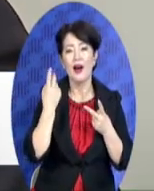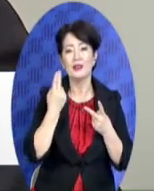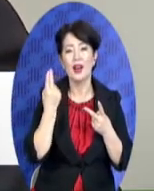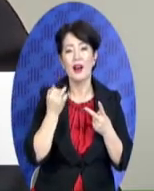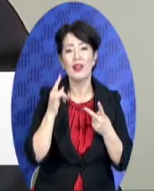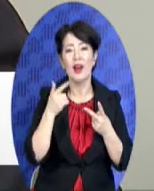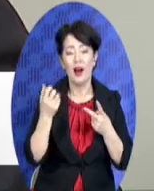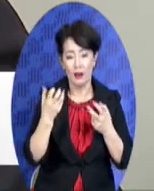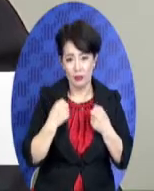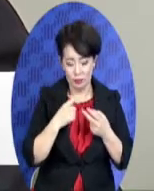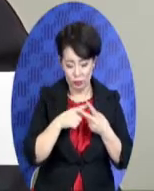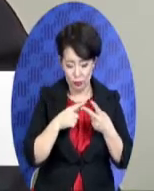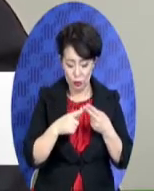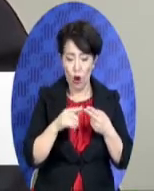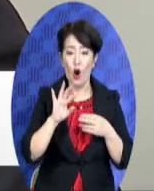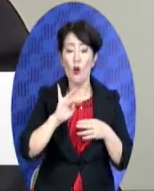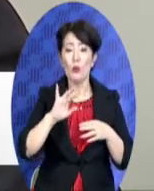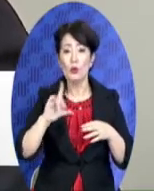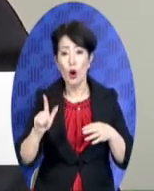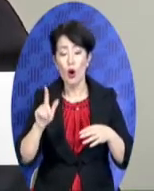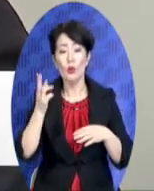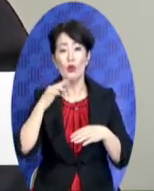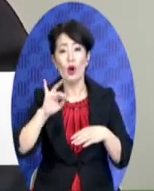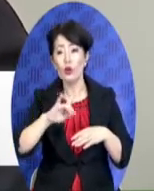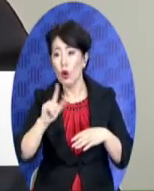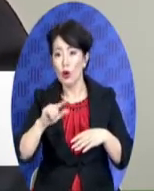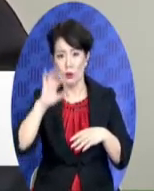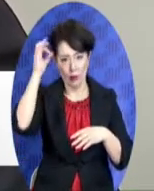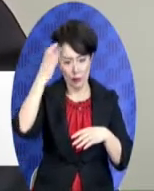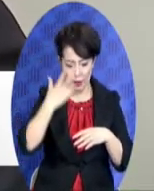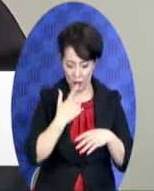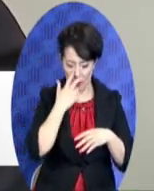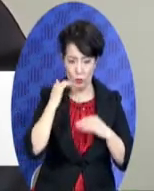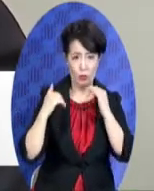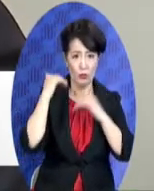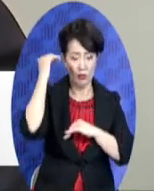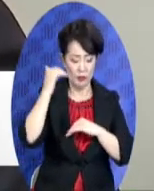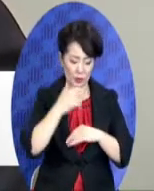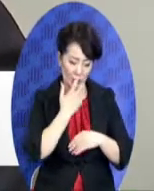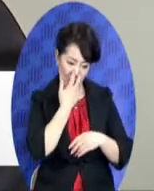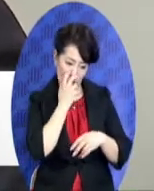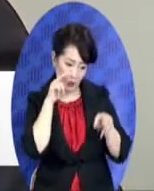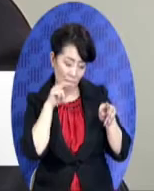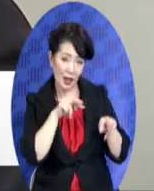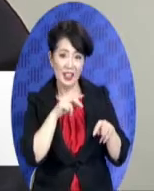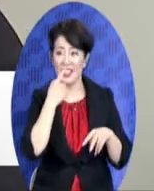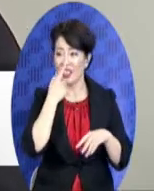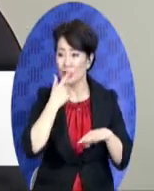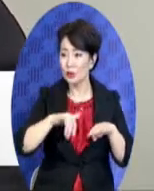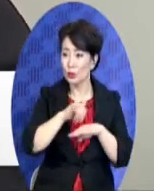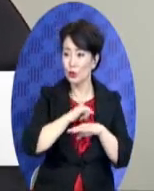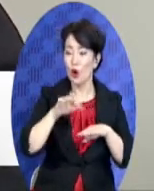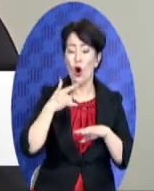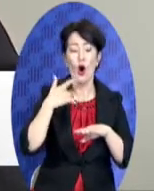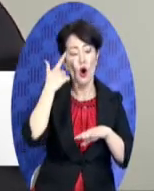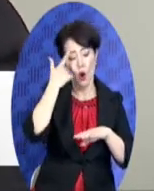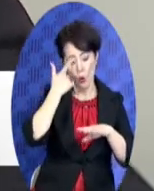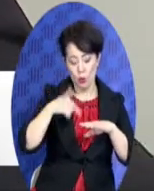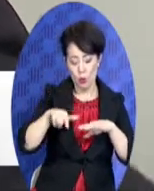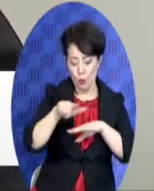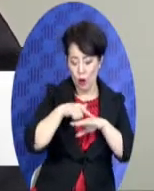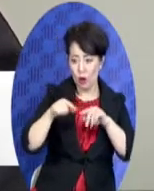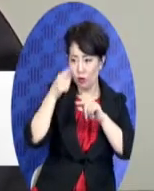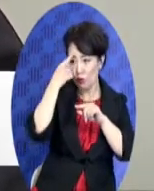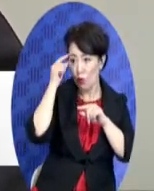нутгаар бол нарны эрчимчлэлт маш өндөр байдаг. Энэ нь бас юугаар ажиллаж байгаа гэхээр бүгд нарын хектар тус бол Өвөр Монголын газар нутаг, манайхтай хил залгаа